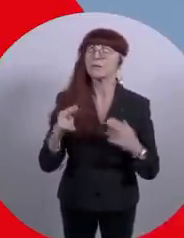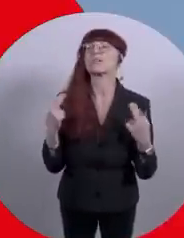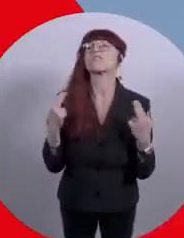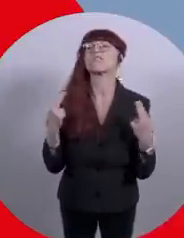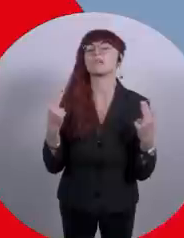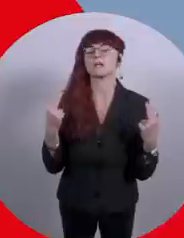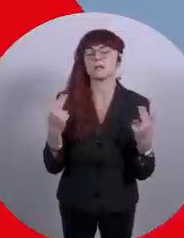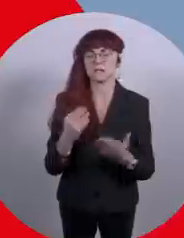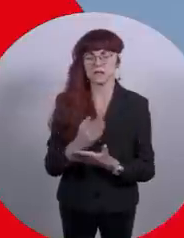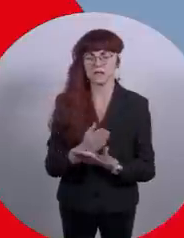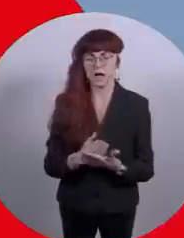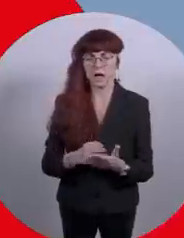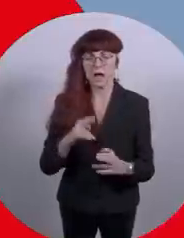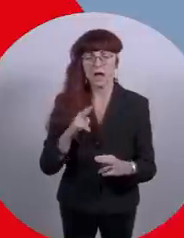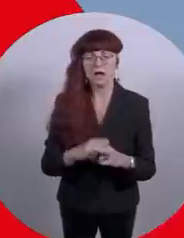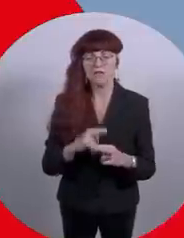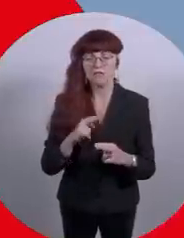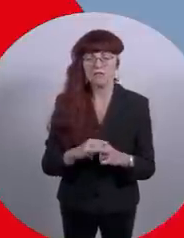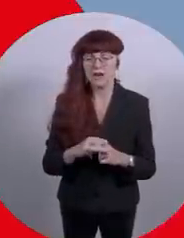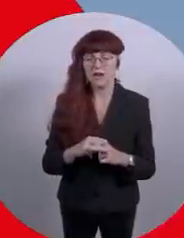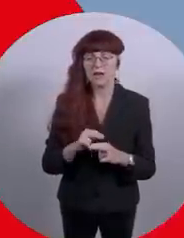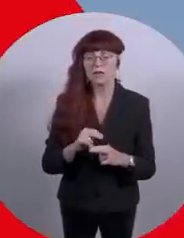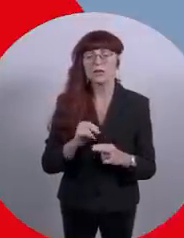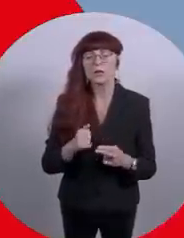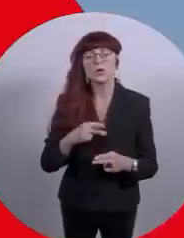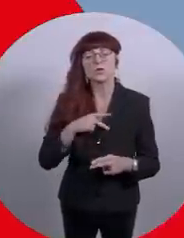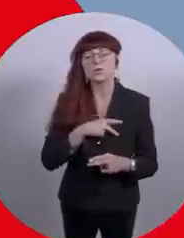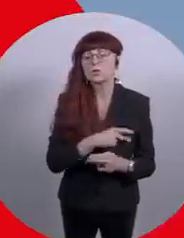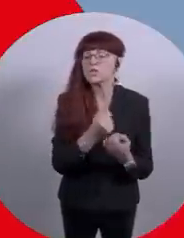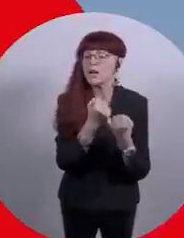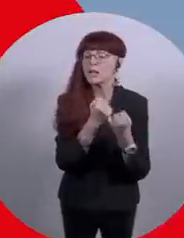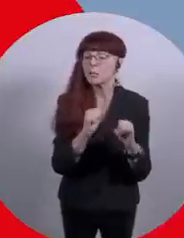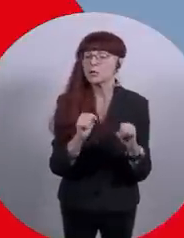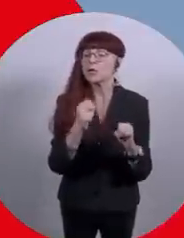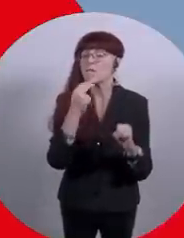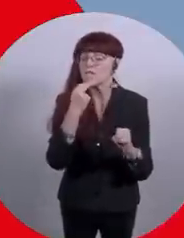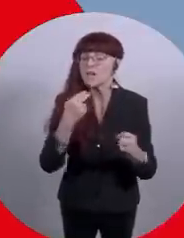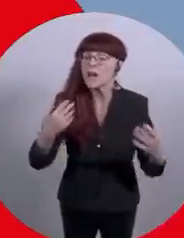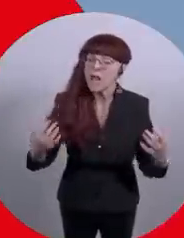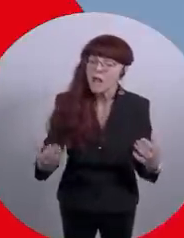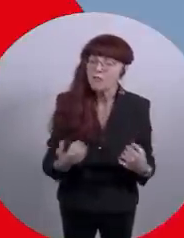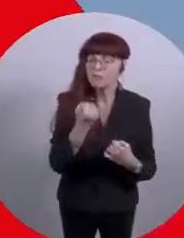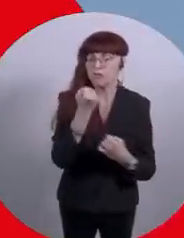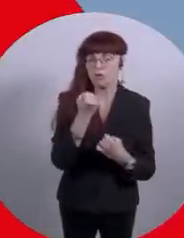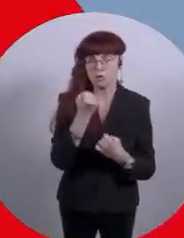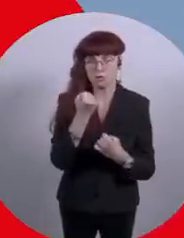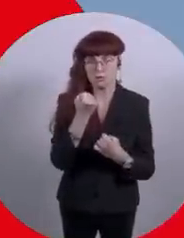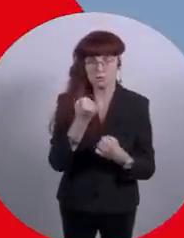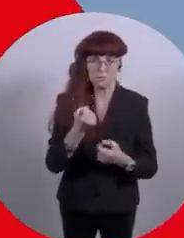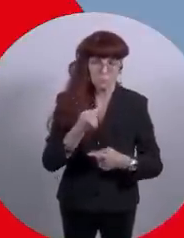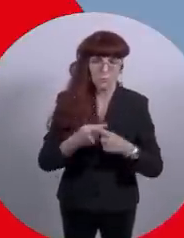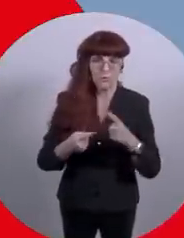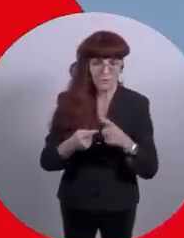erfolgreich für die Sozialdemokratie Politik machen will es reicht nicht